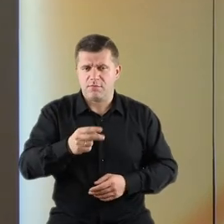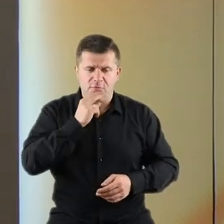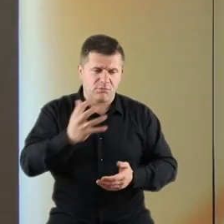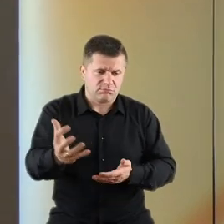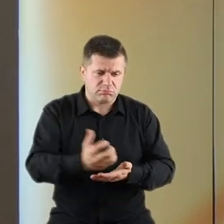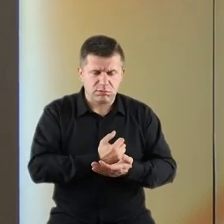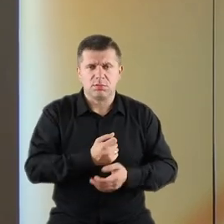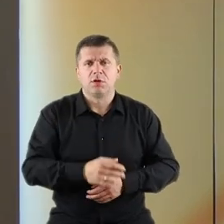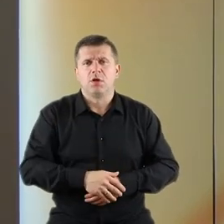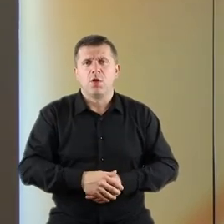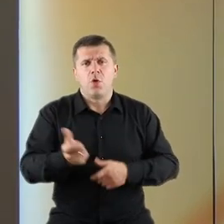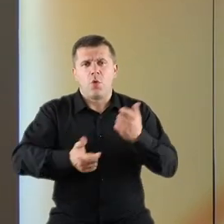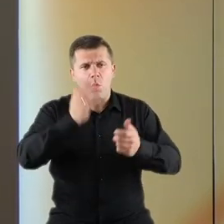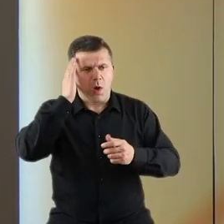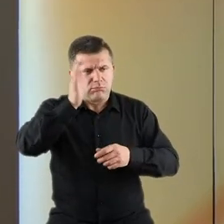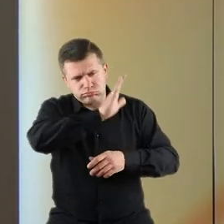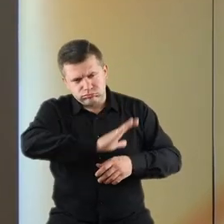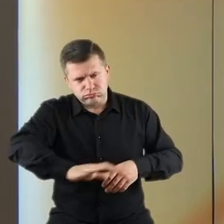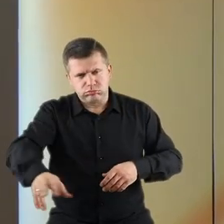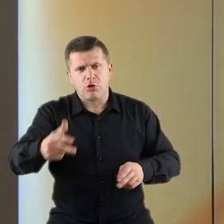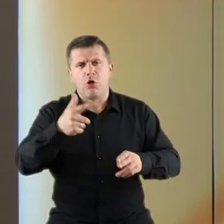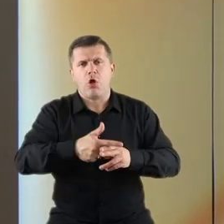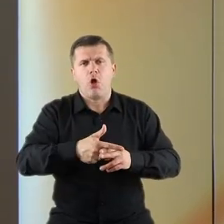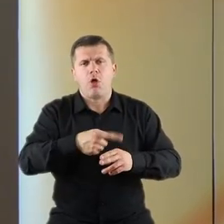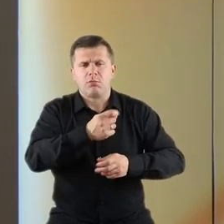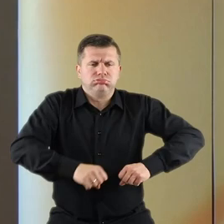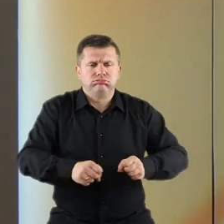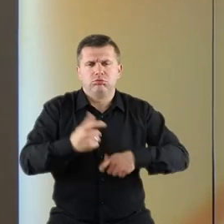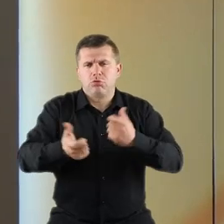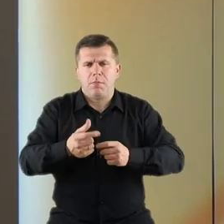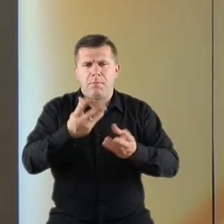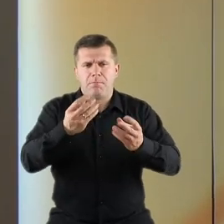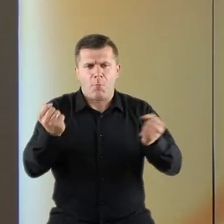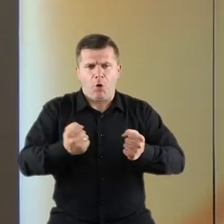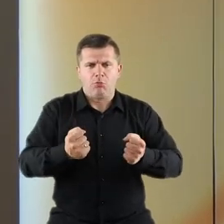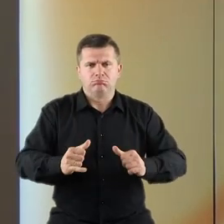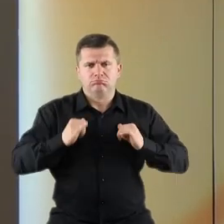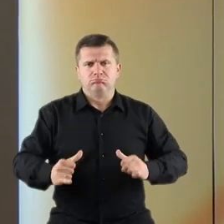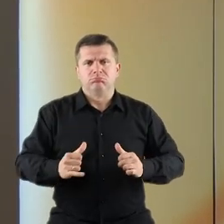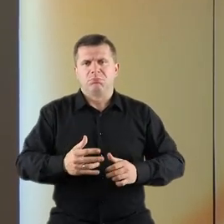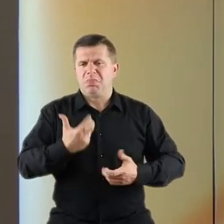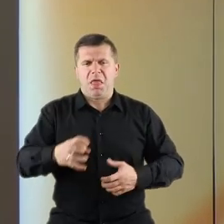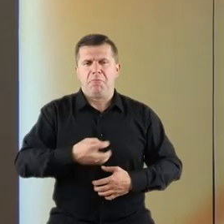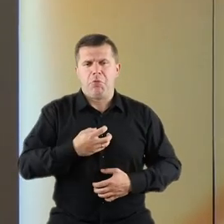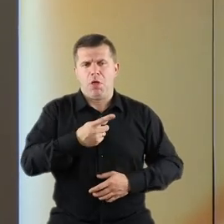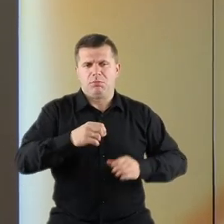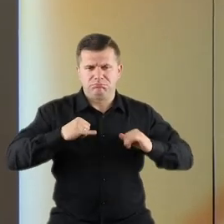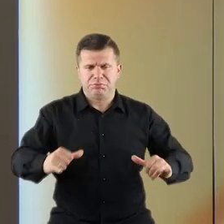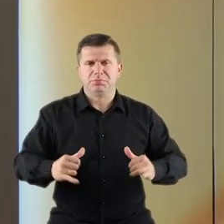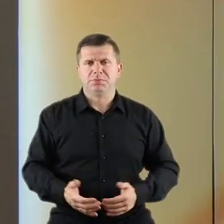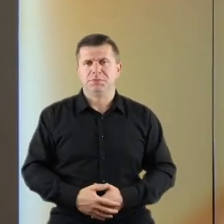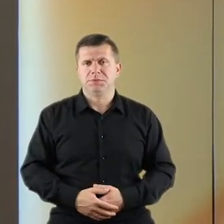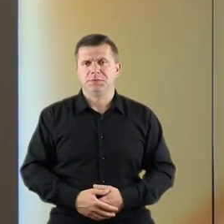chłodu Badoo mogą na koncie łap przepchnął zrobił się mocny i już się nie to robił nie bolało go